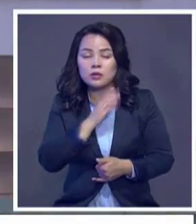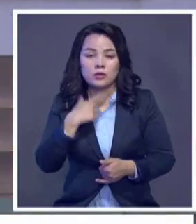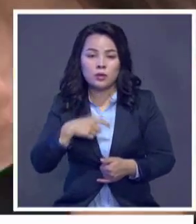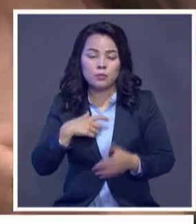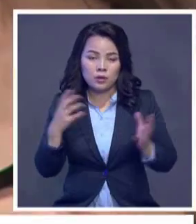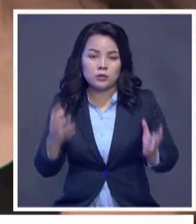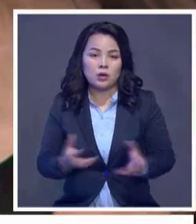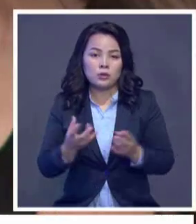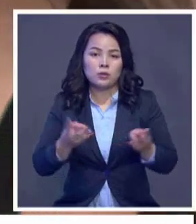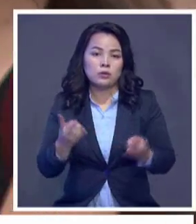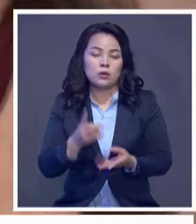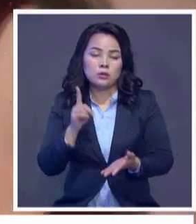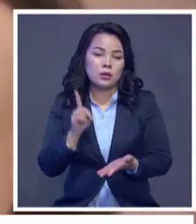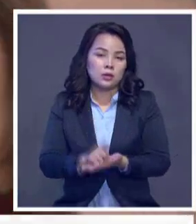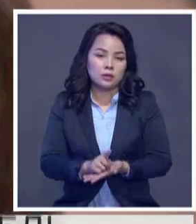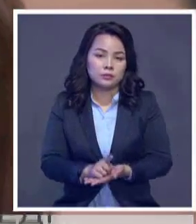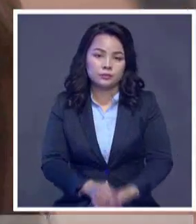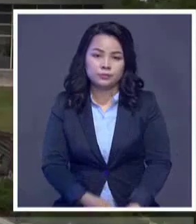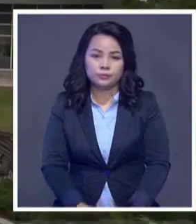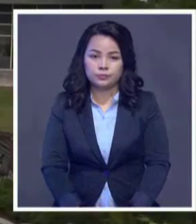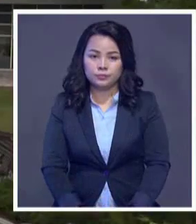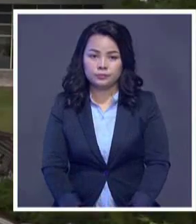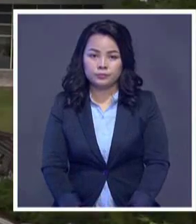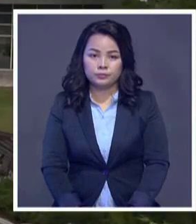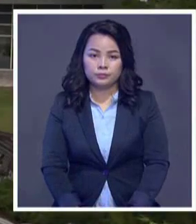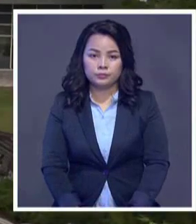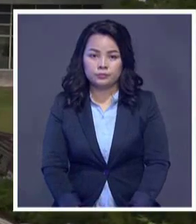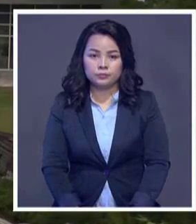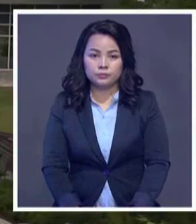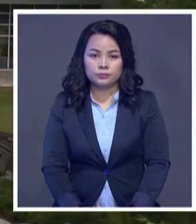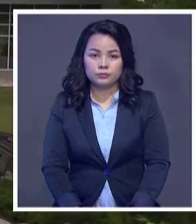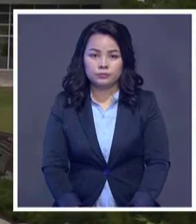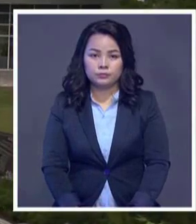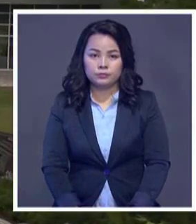күтінбеуінен туындайды. Лаура Қуанышқызы, Мұратбек Алмасхан, Қазақстан ұлттық телеарнасы.